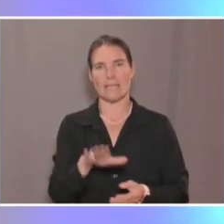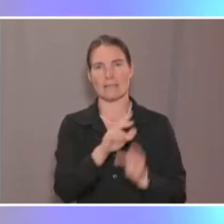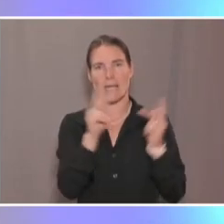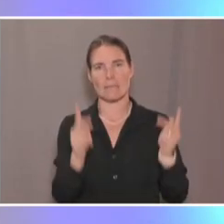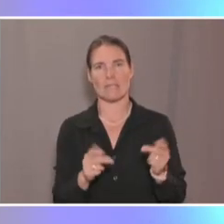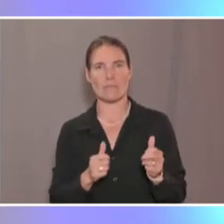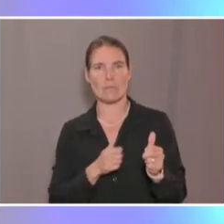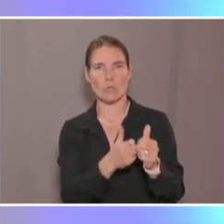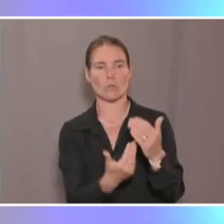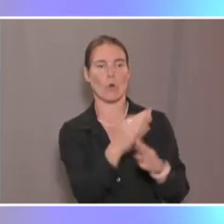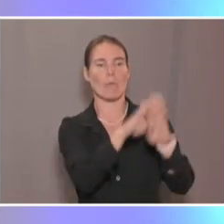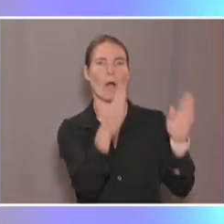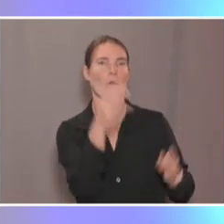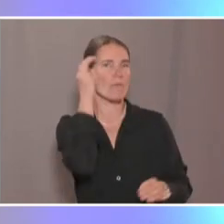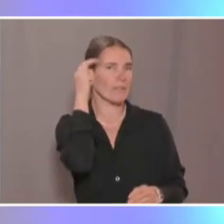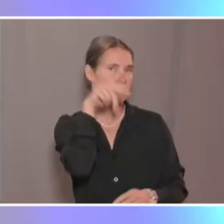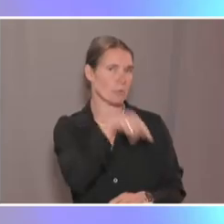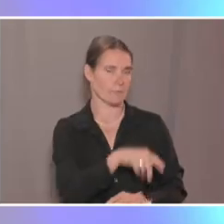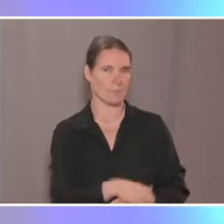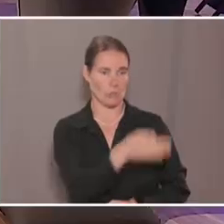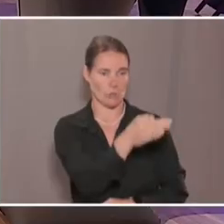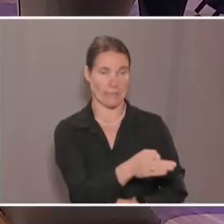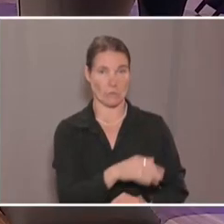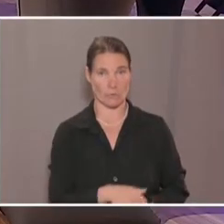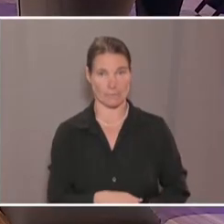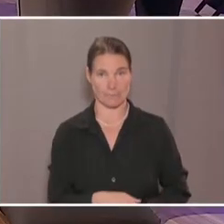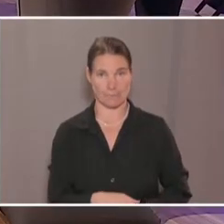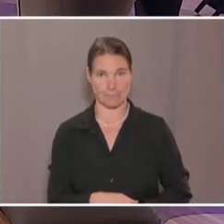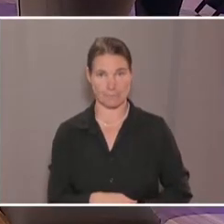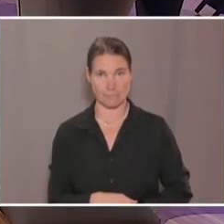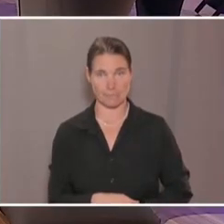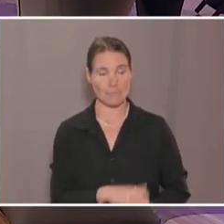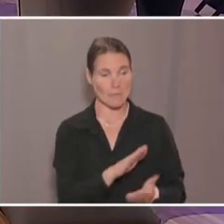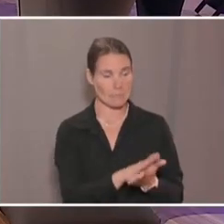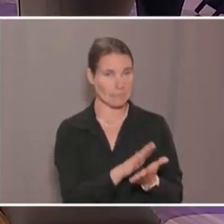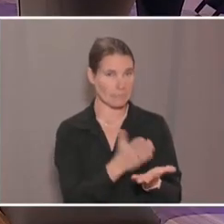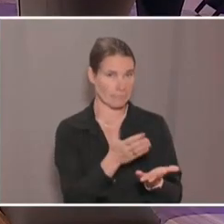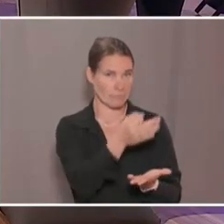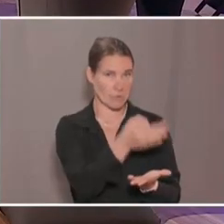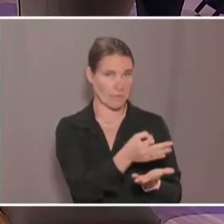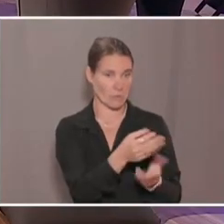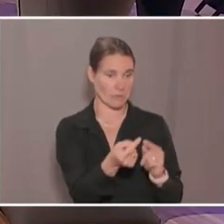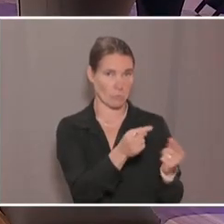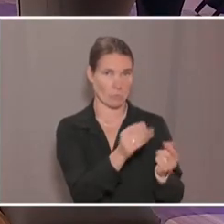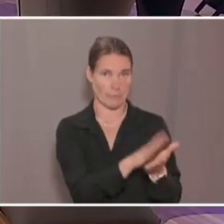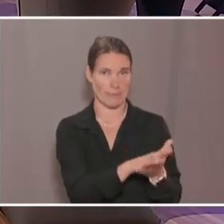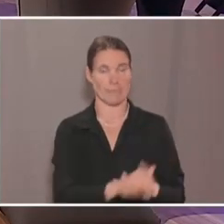einen Neubau in Flensburg. Standortdebatten aber würde es immer wieder geben.